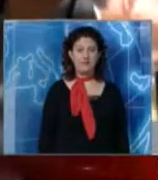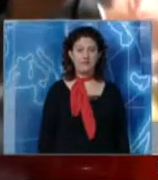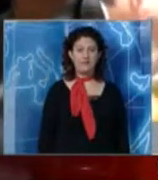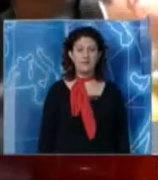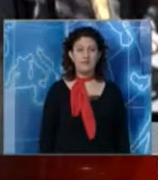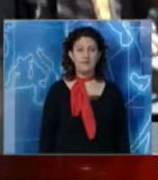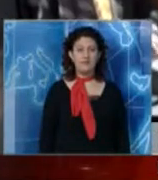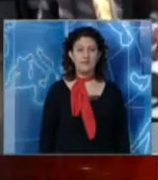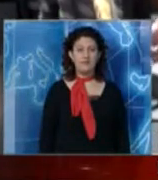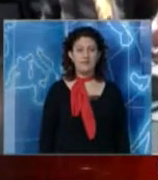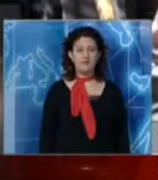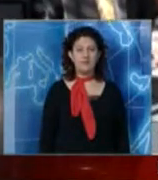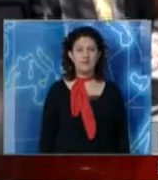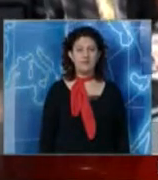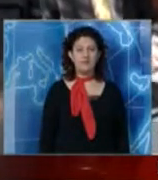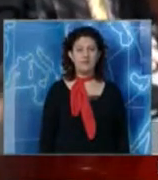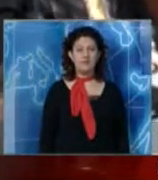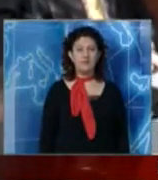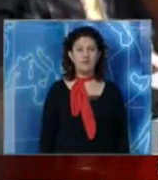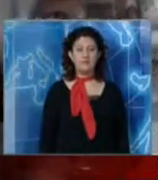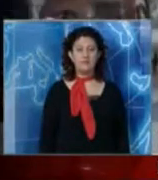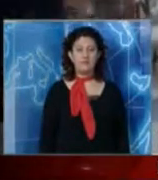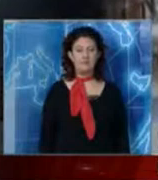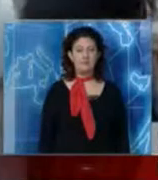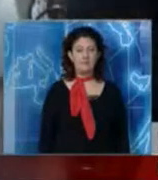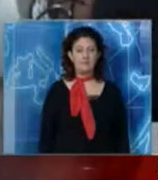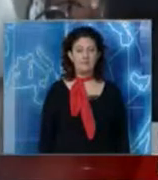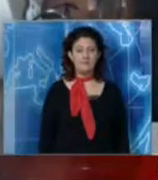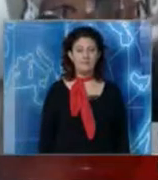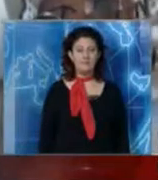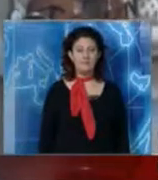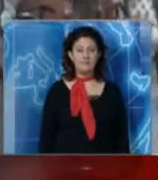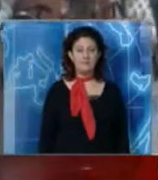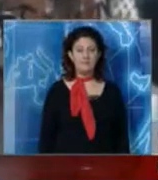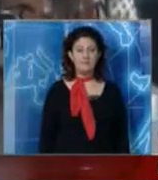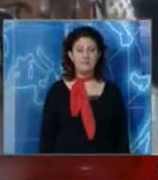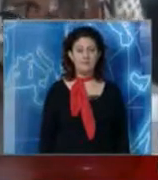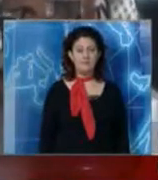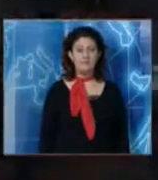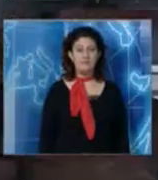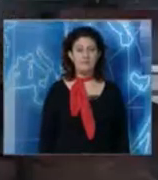olsun, işi çıktı. Olsun, bugün köye gelirken sana teşekkür ederim. Ben de teşekkür ederim.